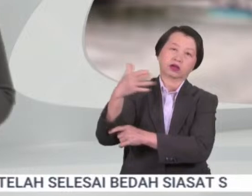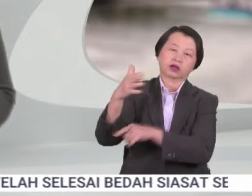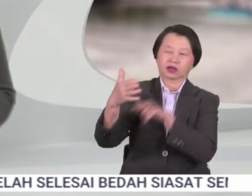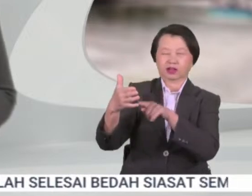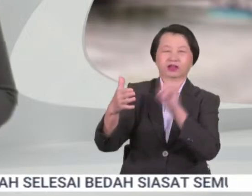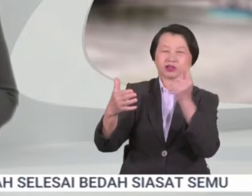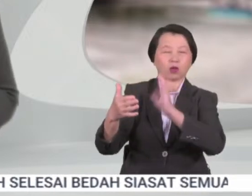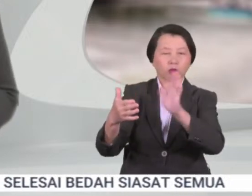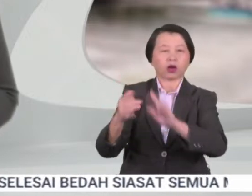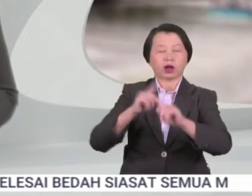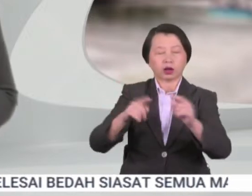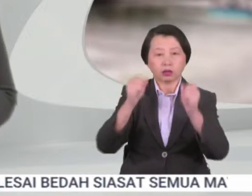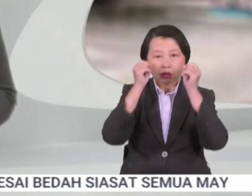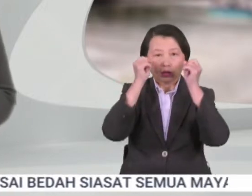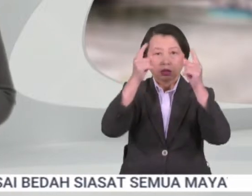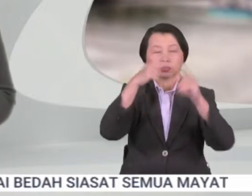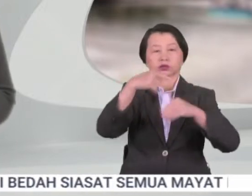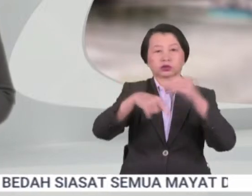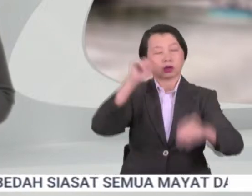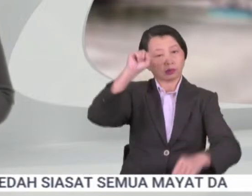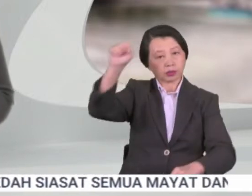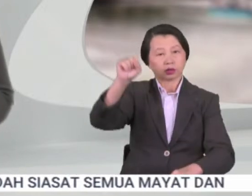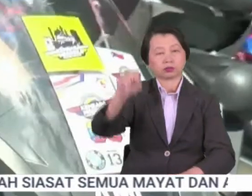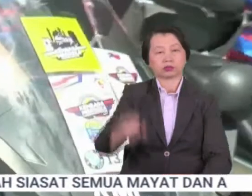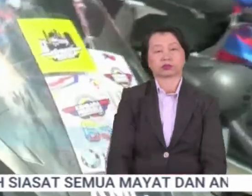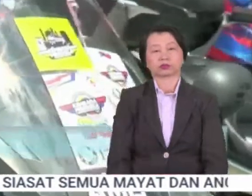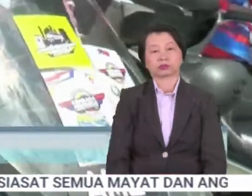Gemilang malah kesedaran tentang